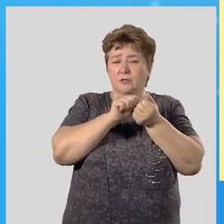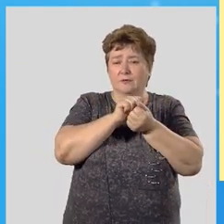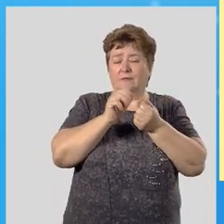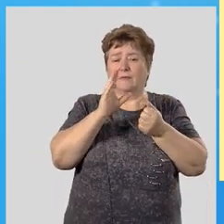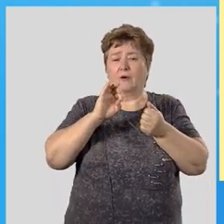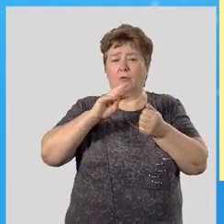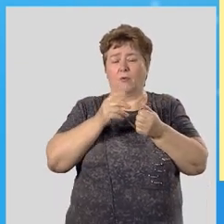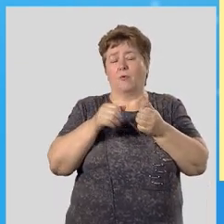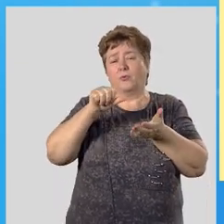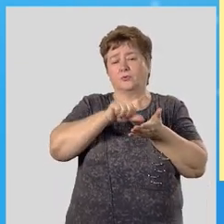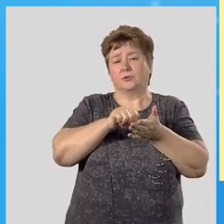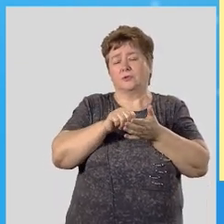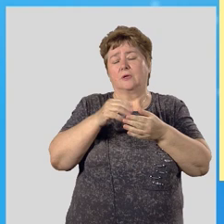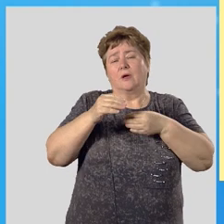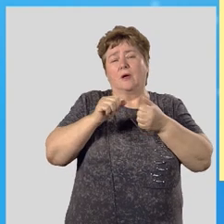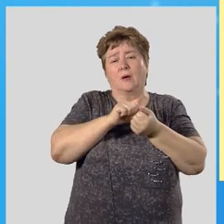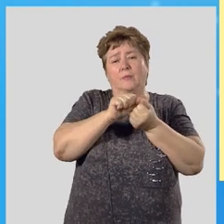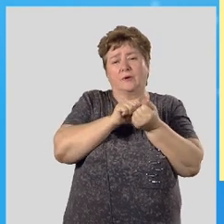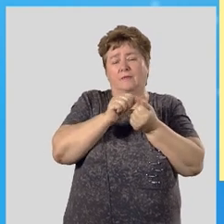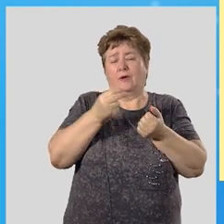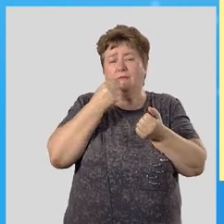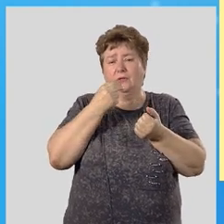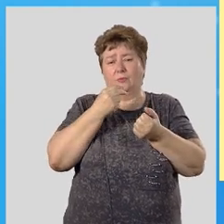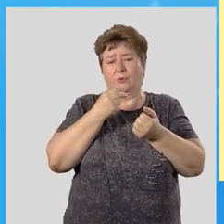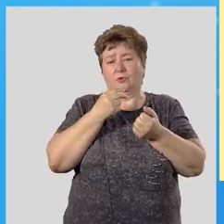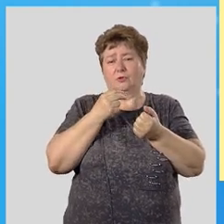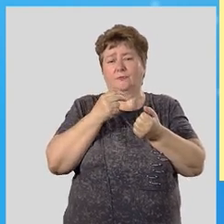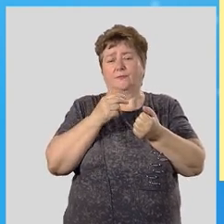Пищеварительная вакуоль участвует в переваривании пищи.